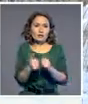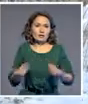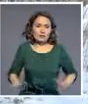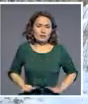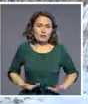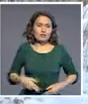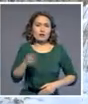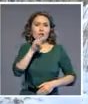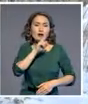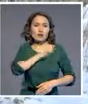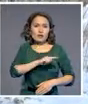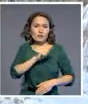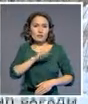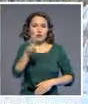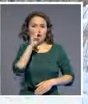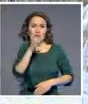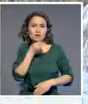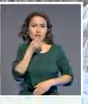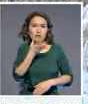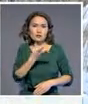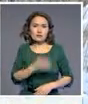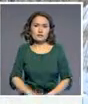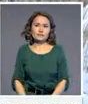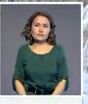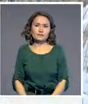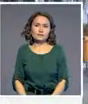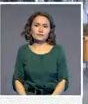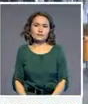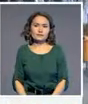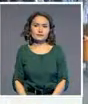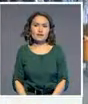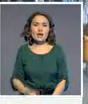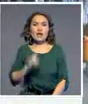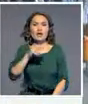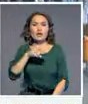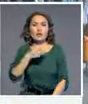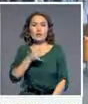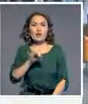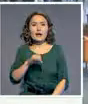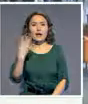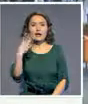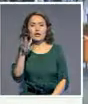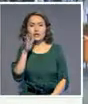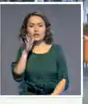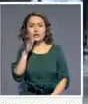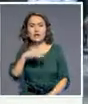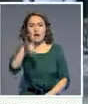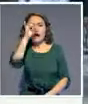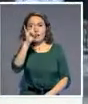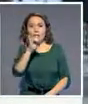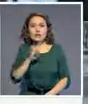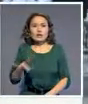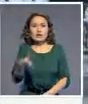тартсын, ақшасы жетпейді. Сосын қыста жұмыс жоқ. Елубай Нығметов 40-тан асқан шағында отанын қимады.